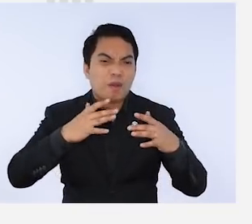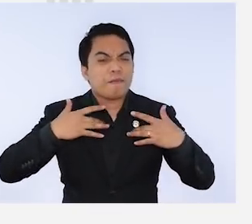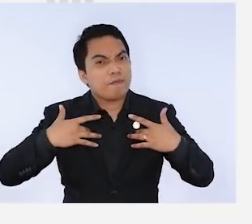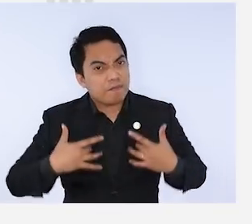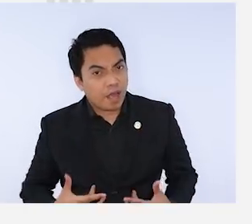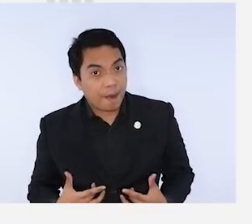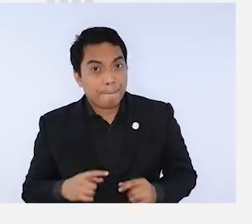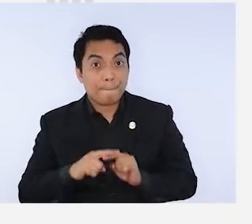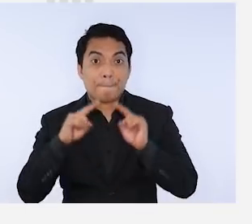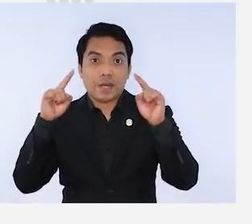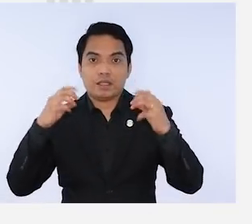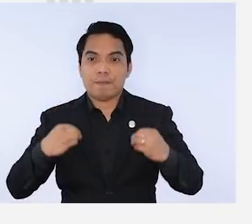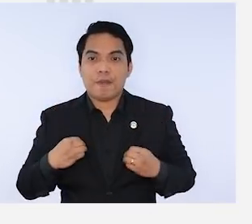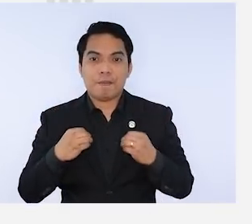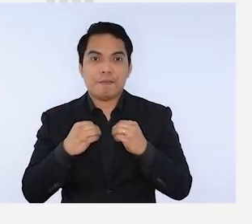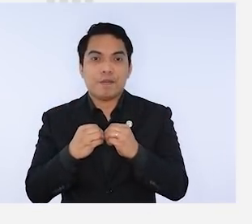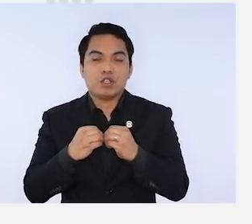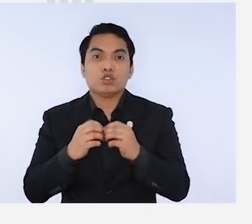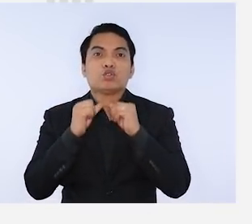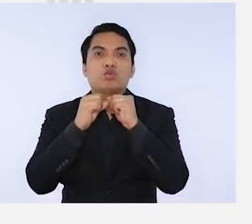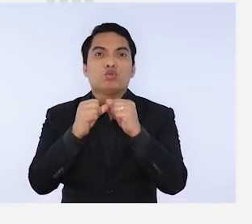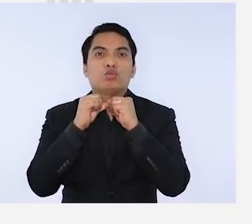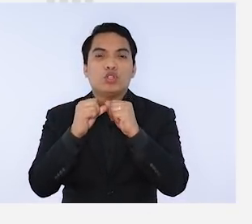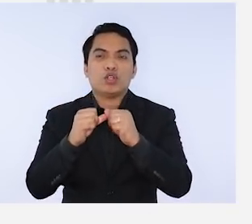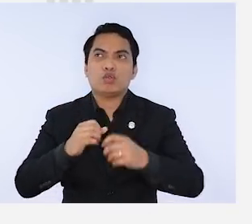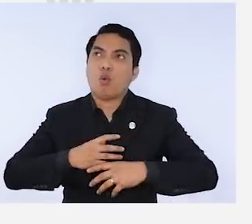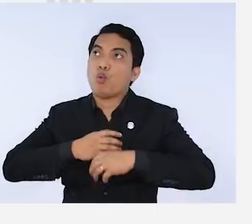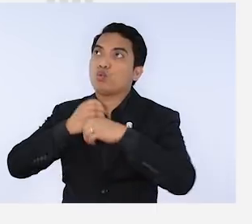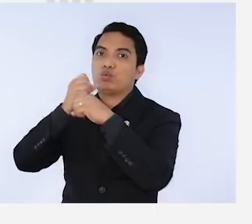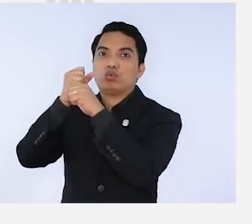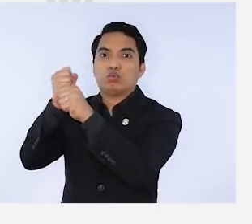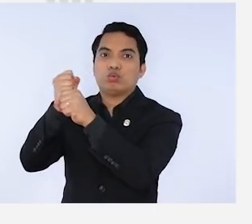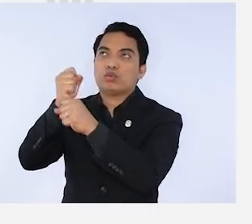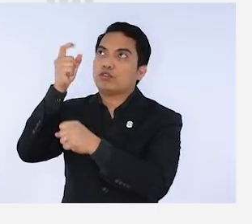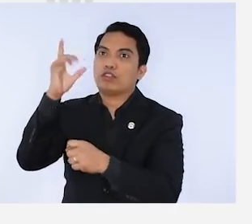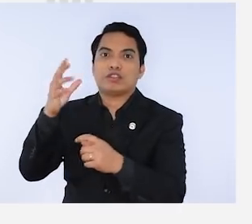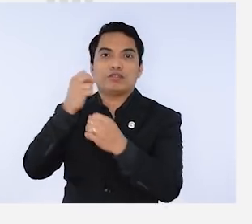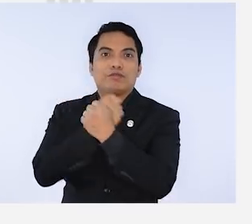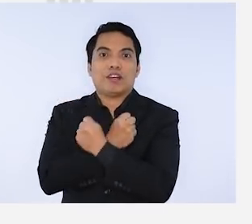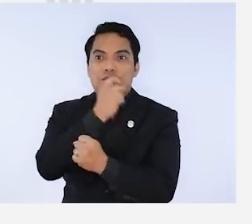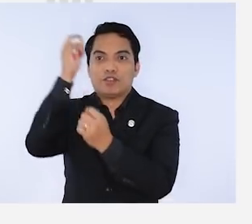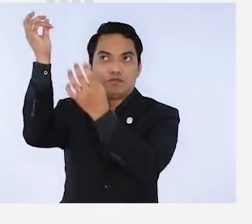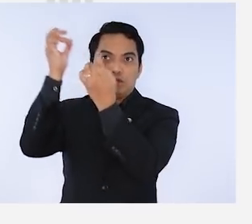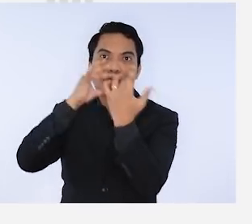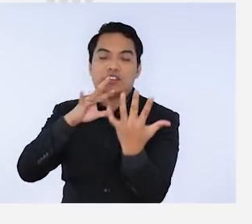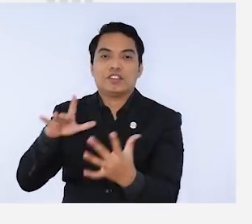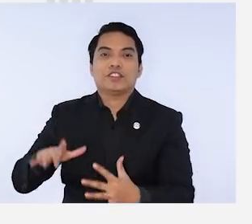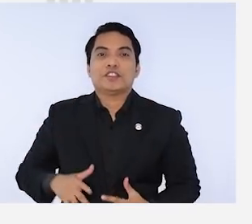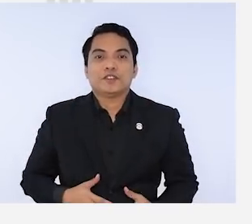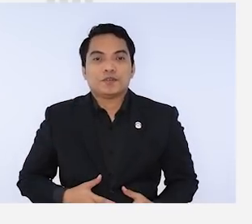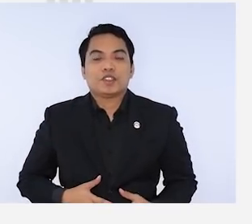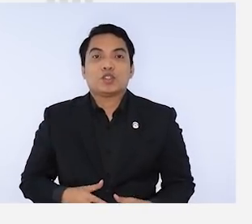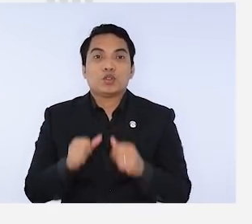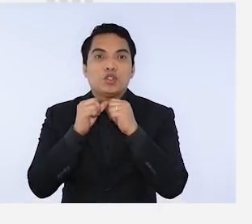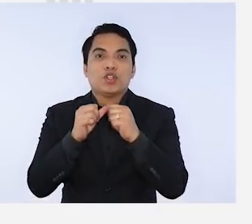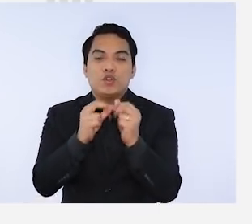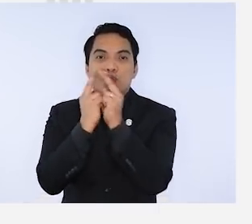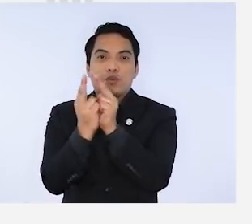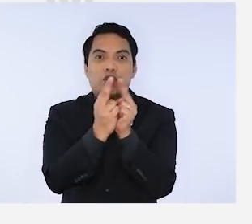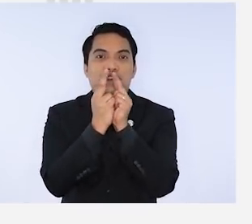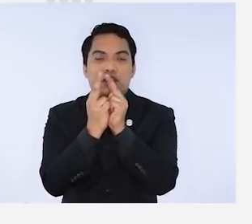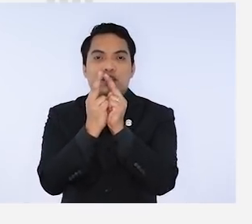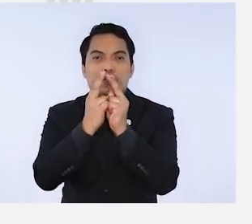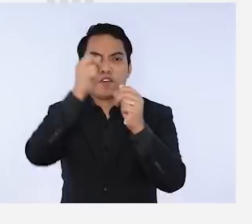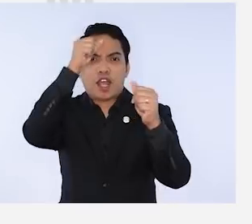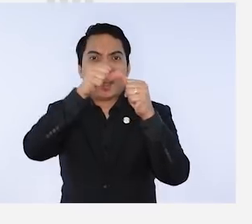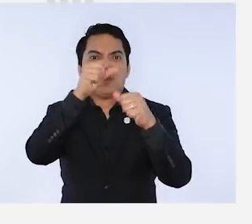the brethren continue to put their trust in God's love and grace. Let us not stop being united with the aims